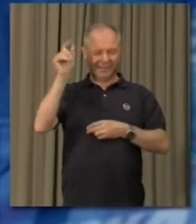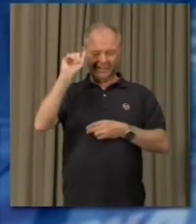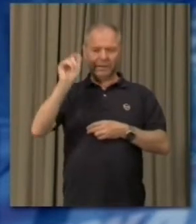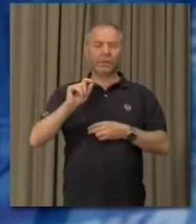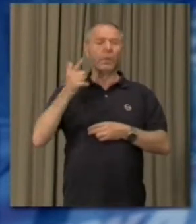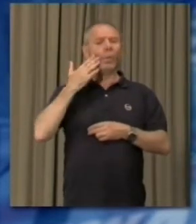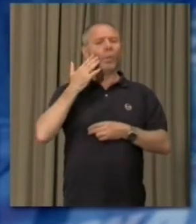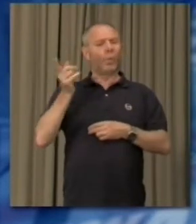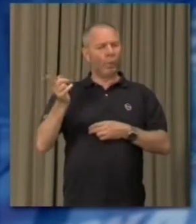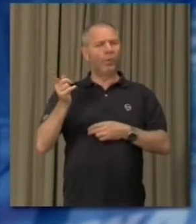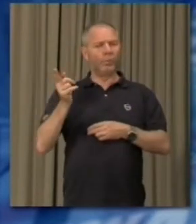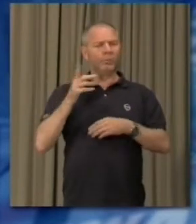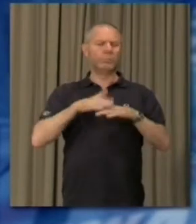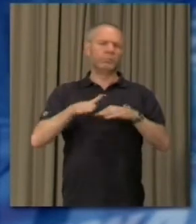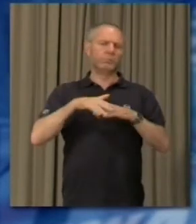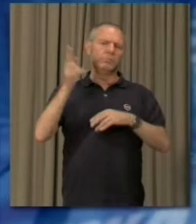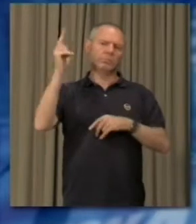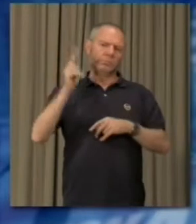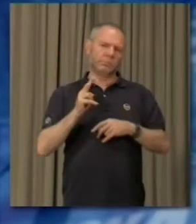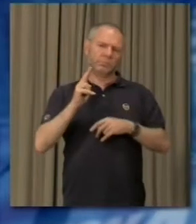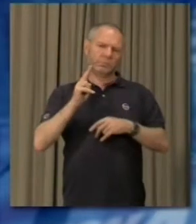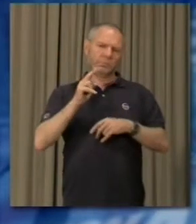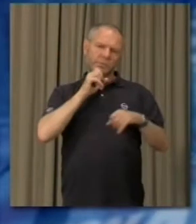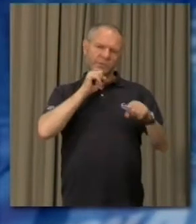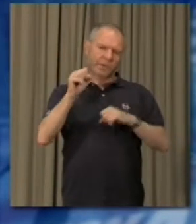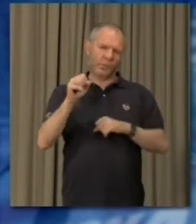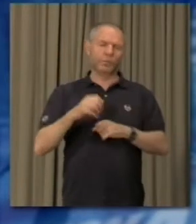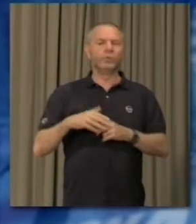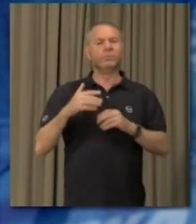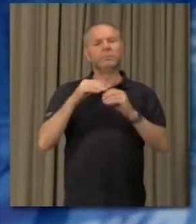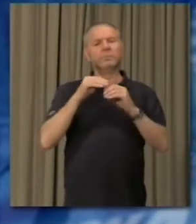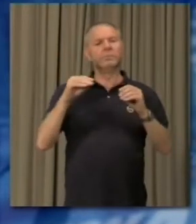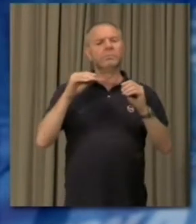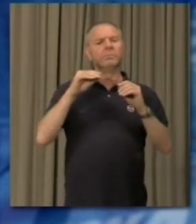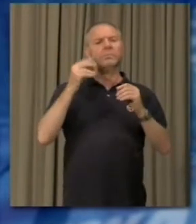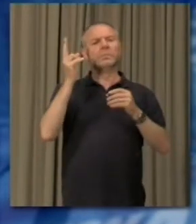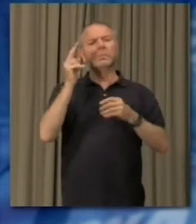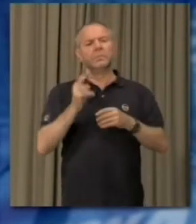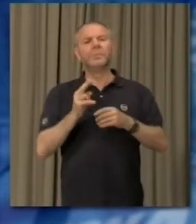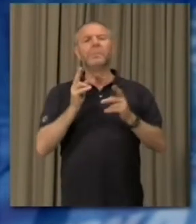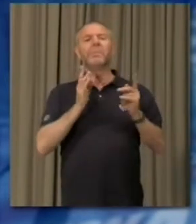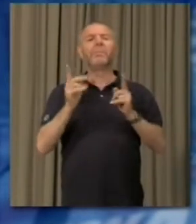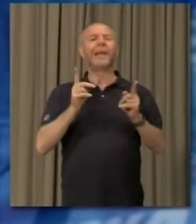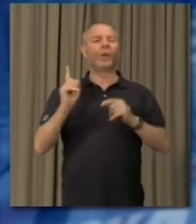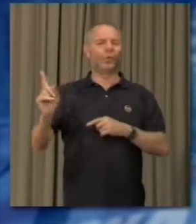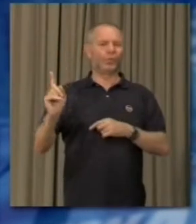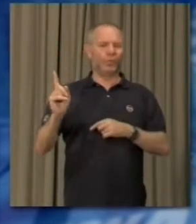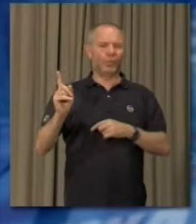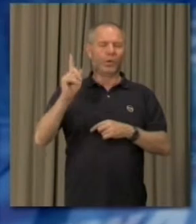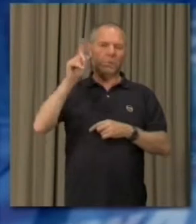anni è presente nel mondo internazionale dell'arte. Esposte a Cannobio opere significative dei vari periodi creativi a partire